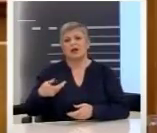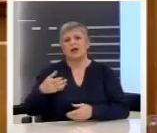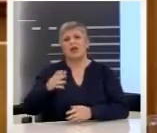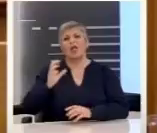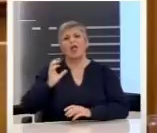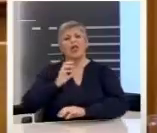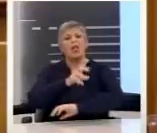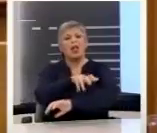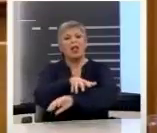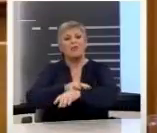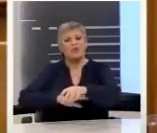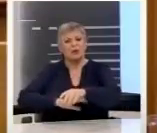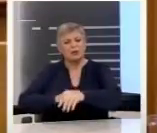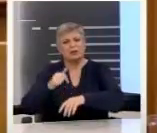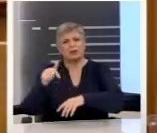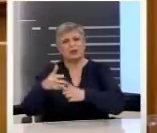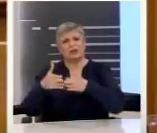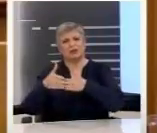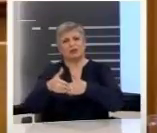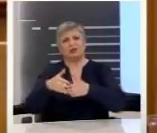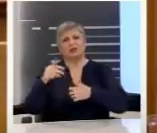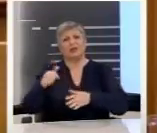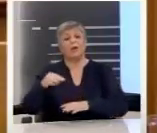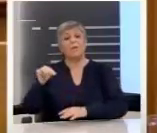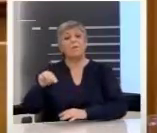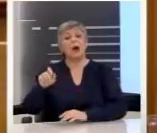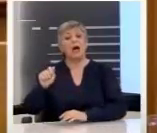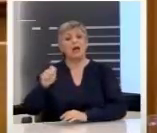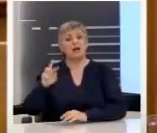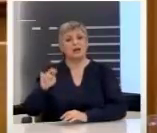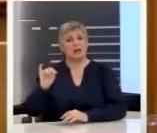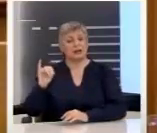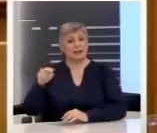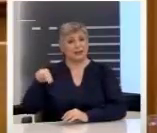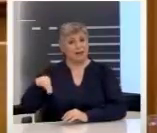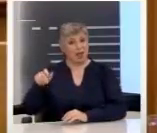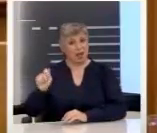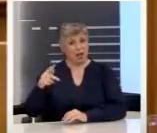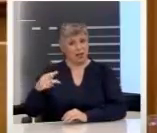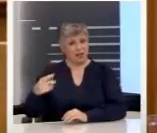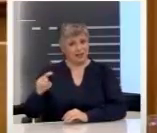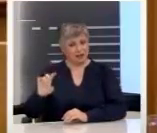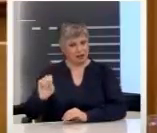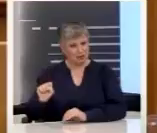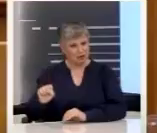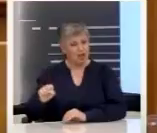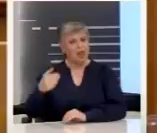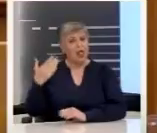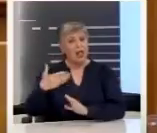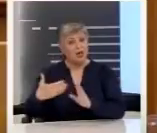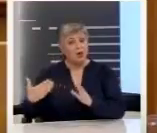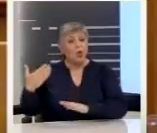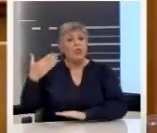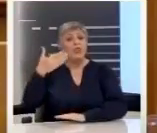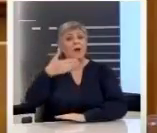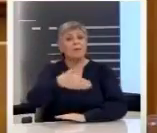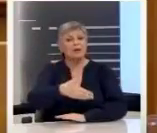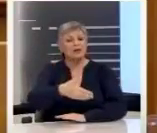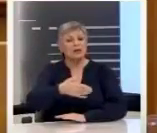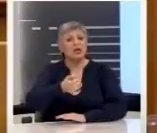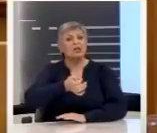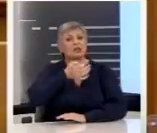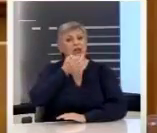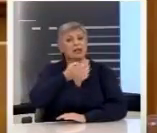περίπτωση που αποδεχόμουν να καταθέσω ενώπιον του εισαγγελέα Εφετών Πειραιός, ενοχοποιώντας 3 πρόσωπα, θα